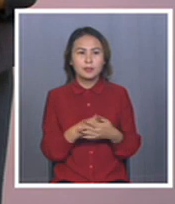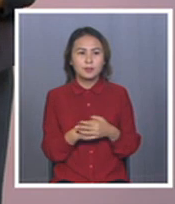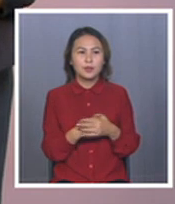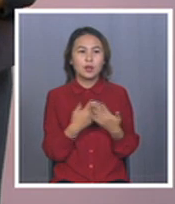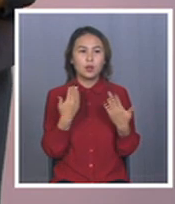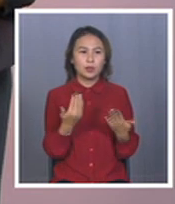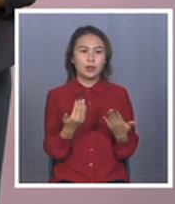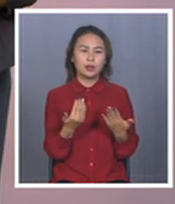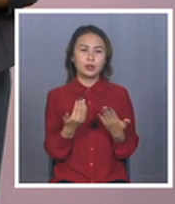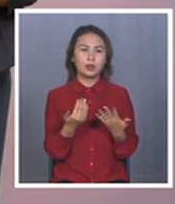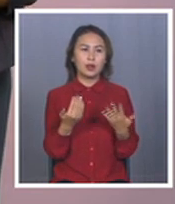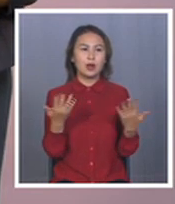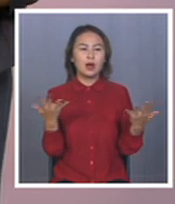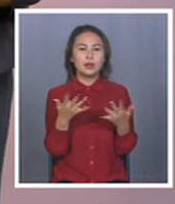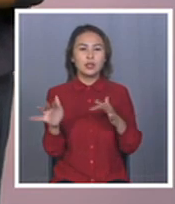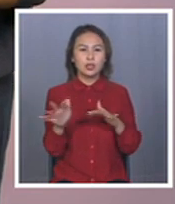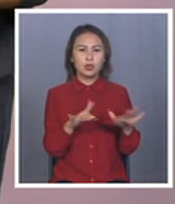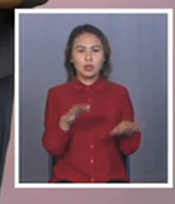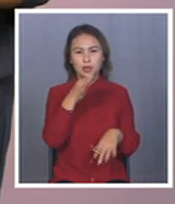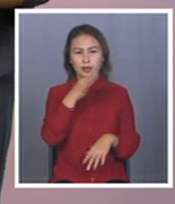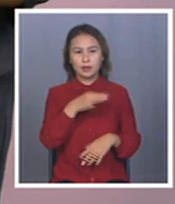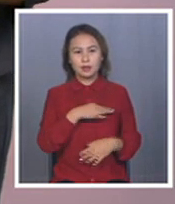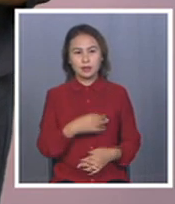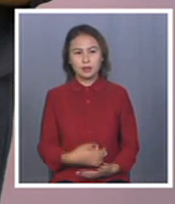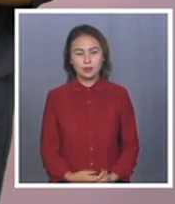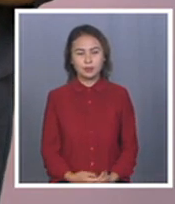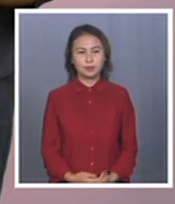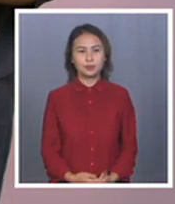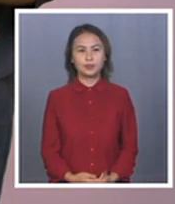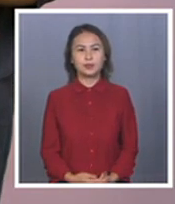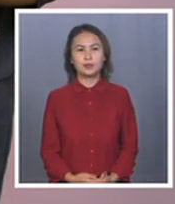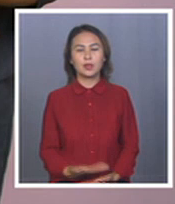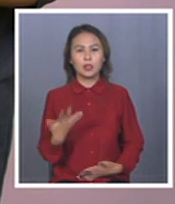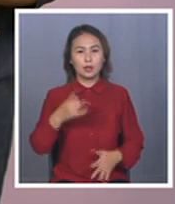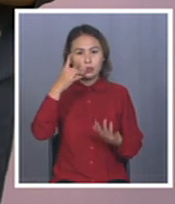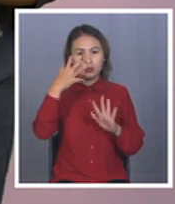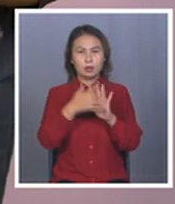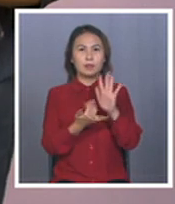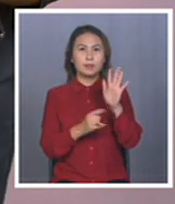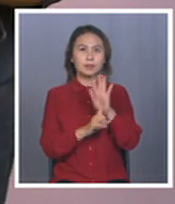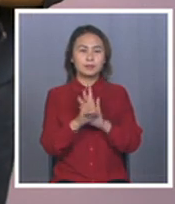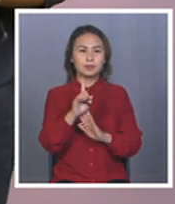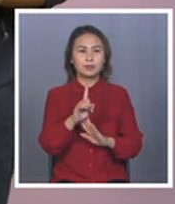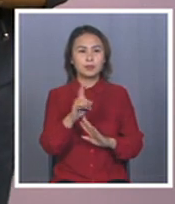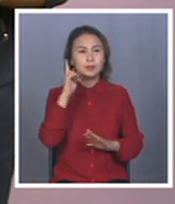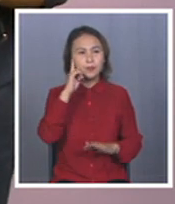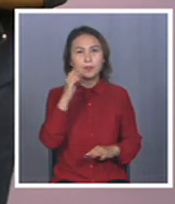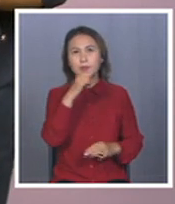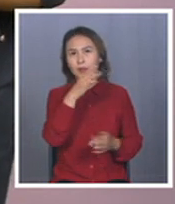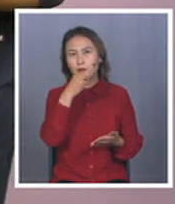Ондағы қай шаруашылық екенін айтасыңдар. Түсінікті болса, бастаймыз, ойланбай бірден жауап